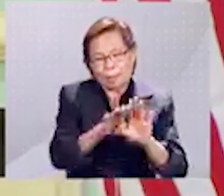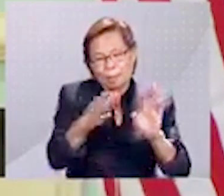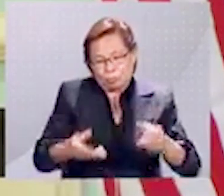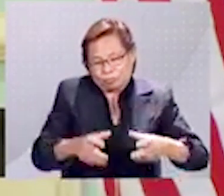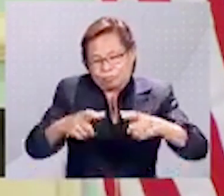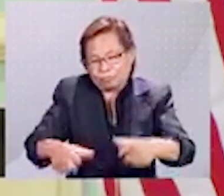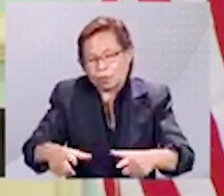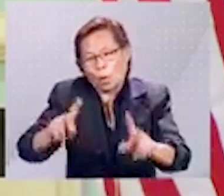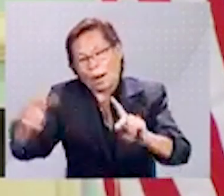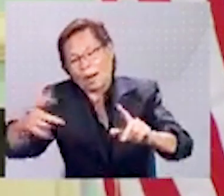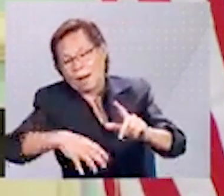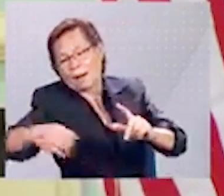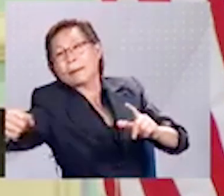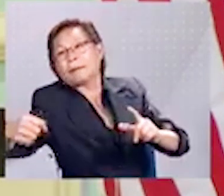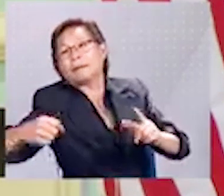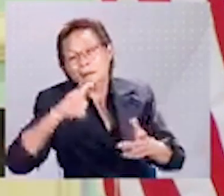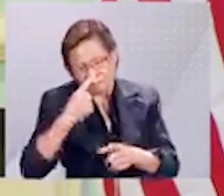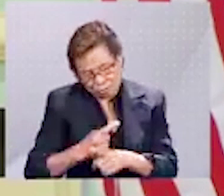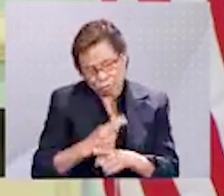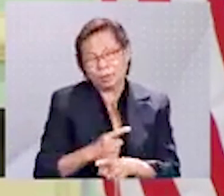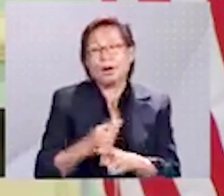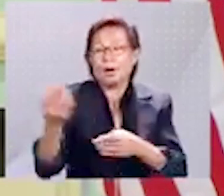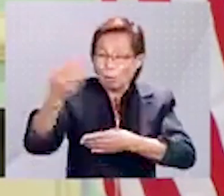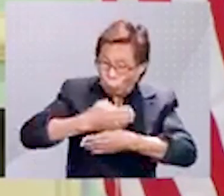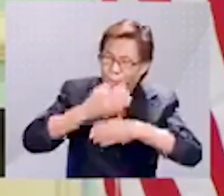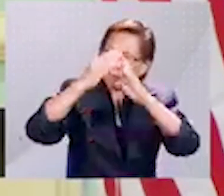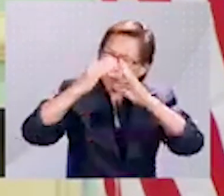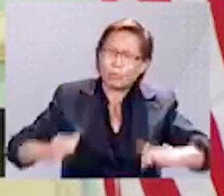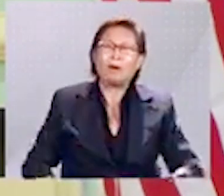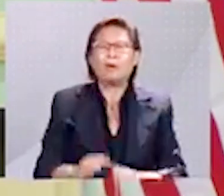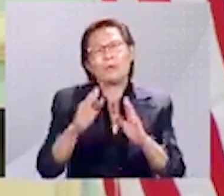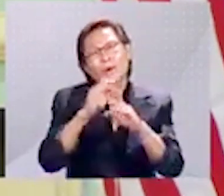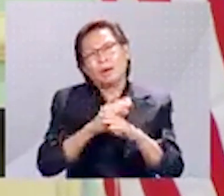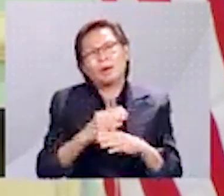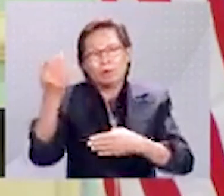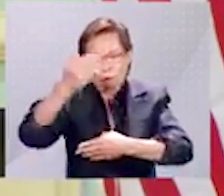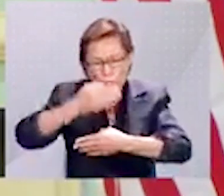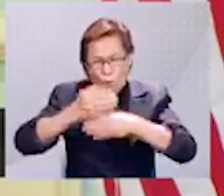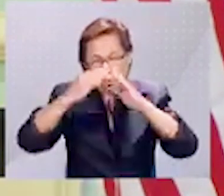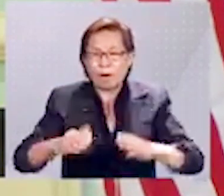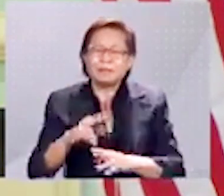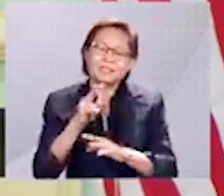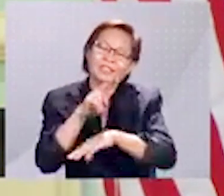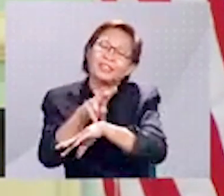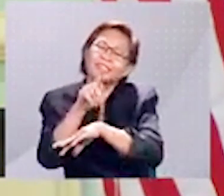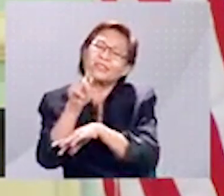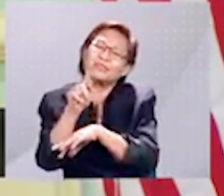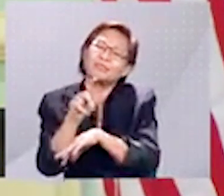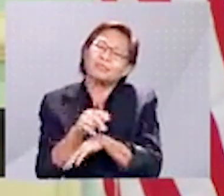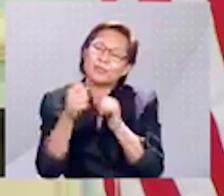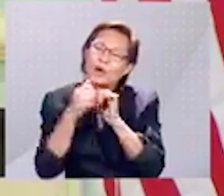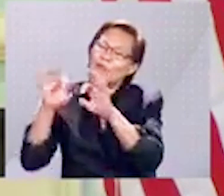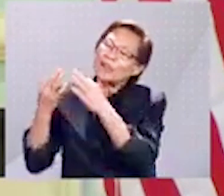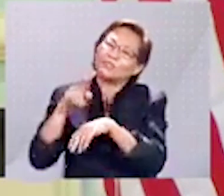akan diambil oleh orang lain. Jadi itu sebenarnya kuarantin di rumah. Bukan kuarantin rumah boleh duduk tengok TV kat ruang tamu bersama